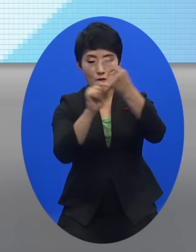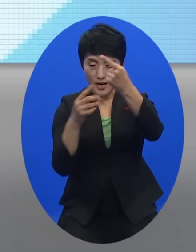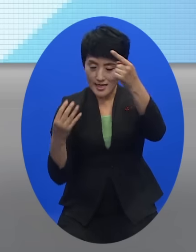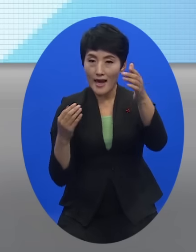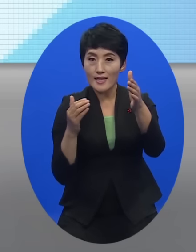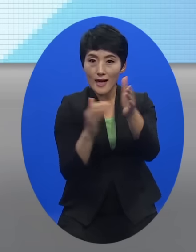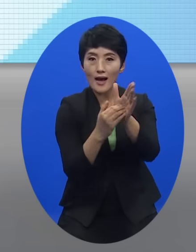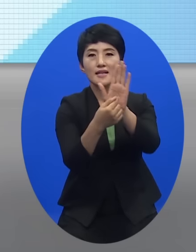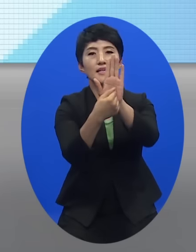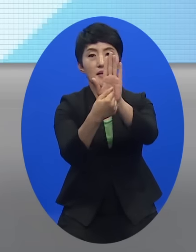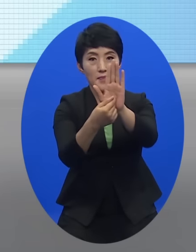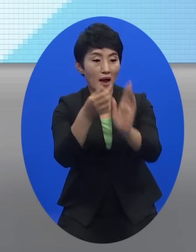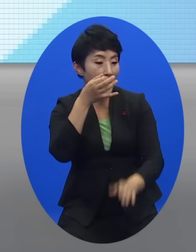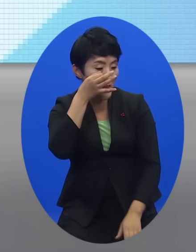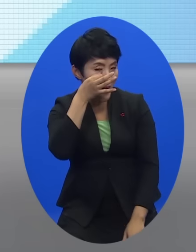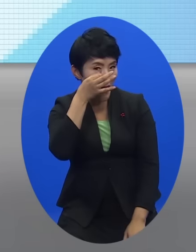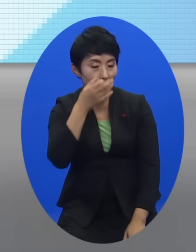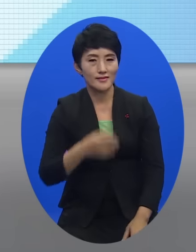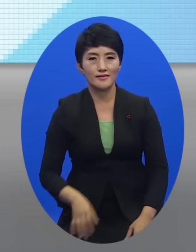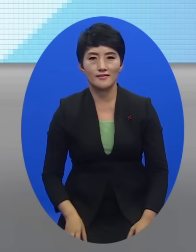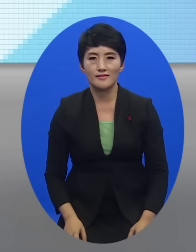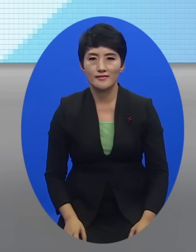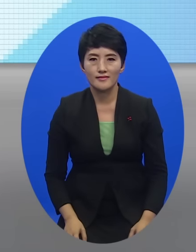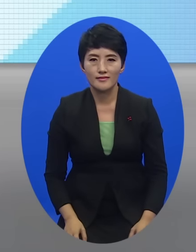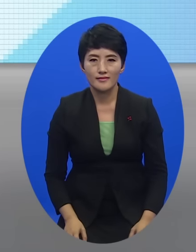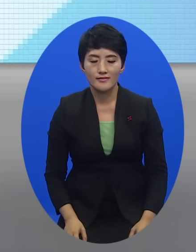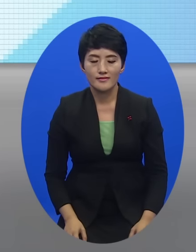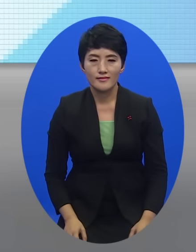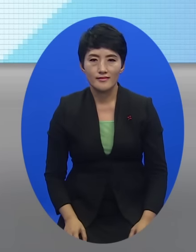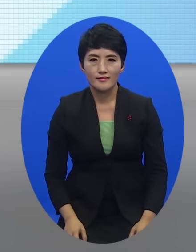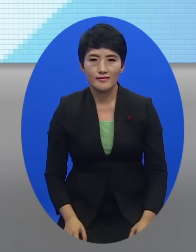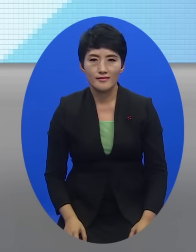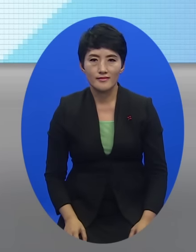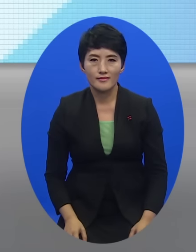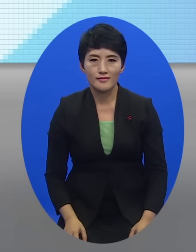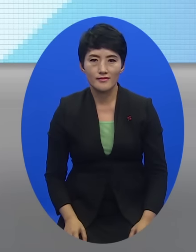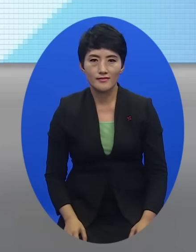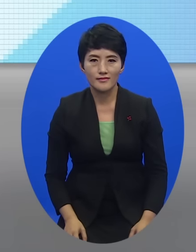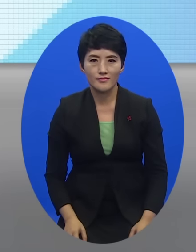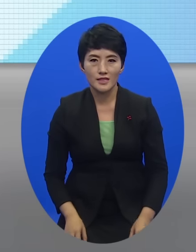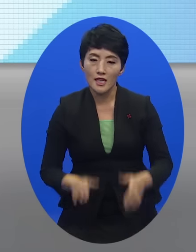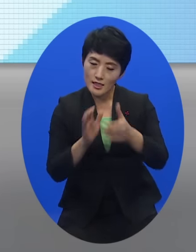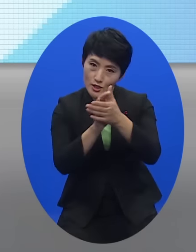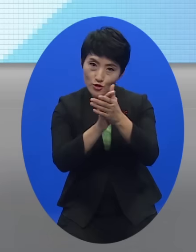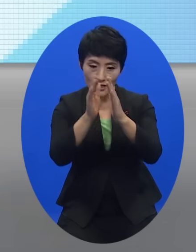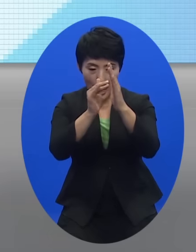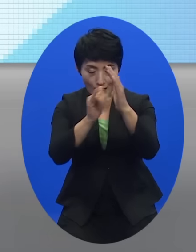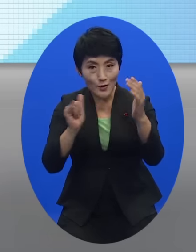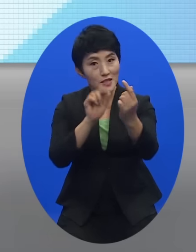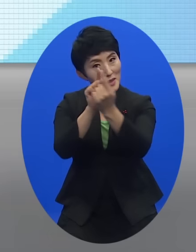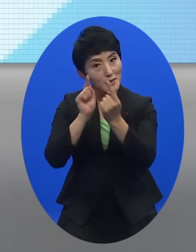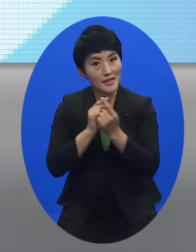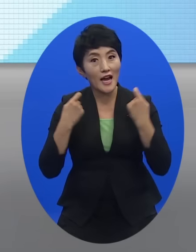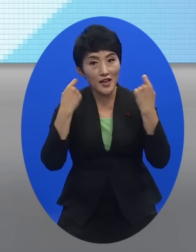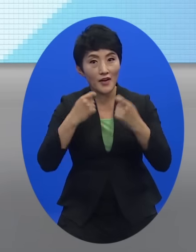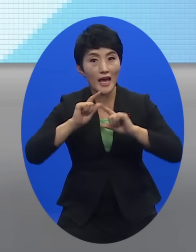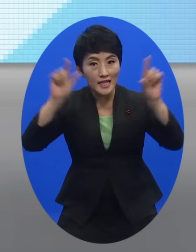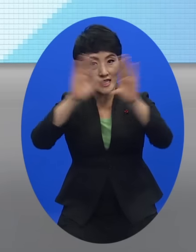4일까지 기상청 누리집을 통해 제공합니다. 소중한 사람들과 함께한 여행에 참고해 보시기